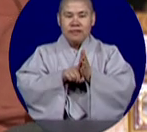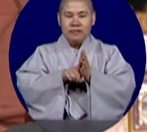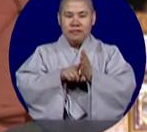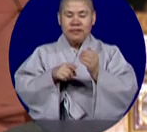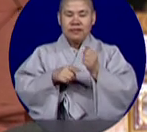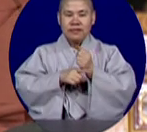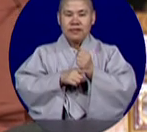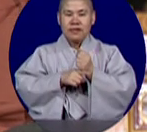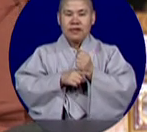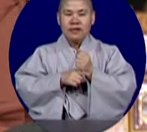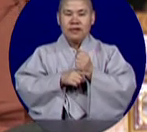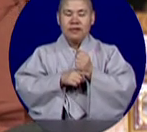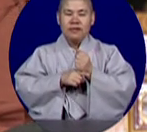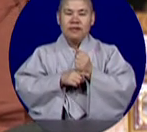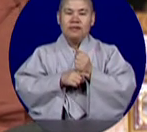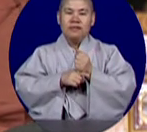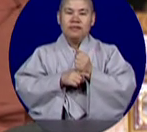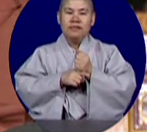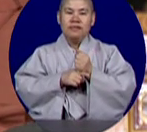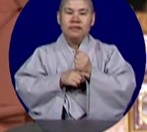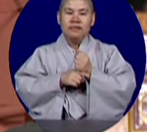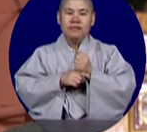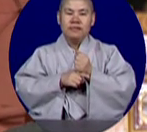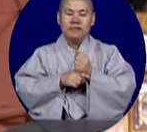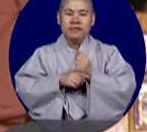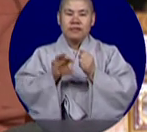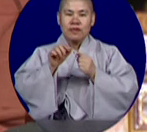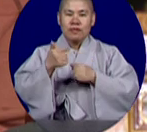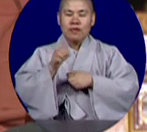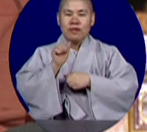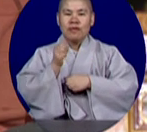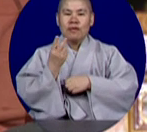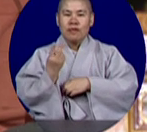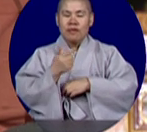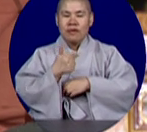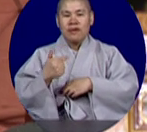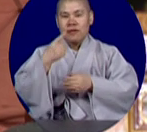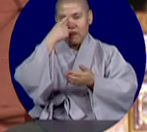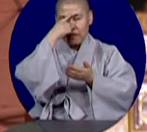것은 이제 원효 성사의